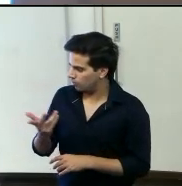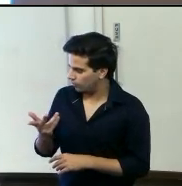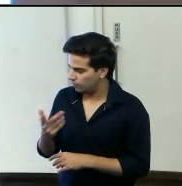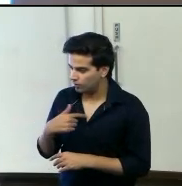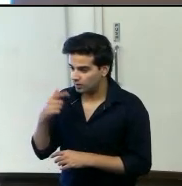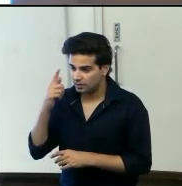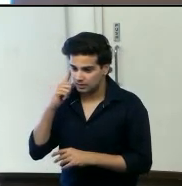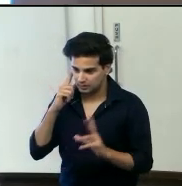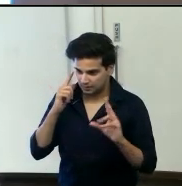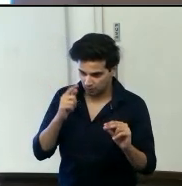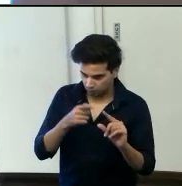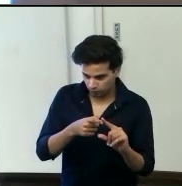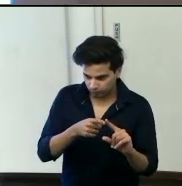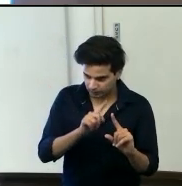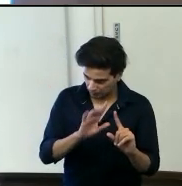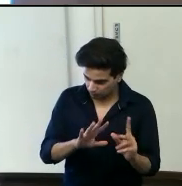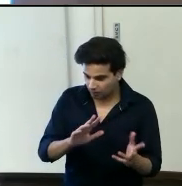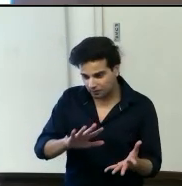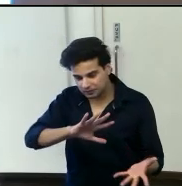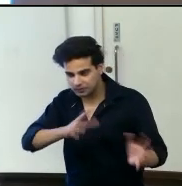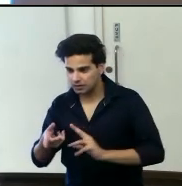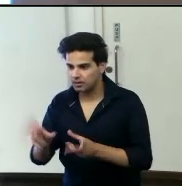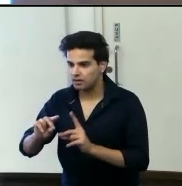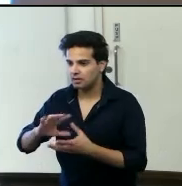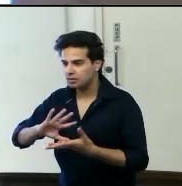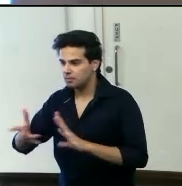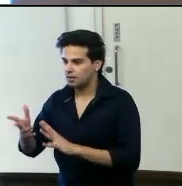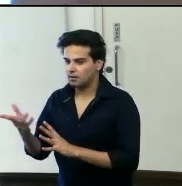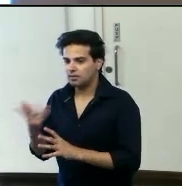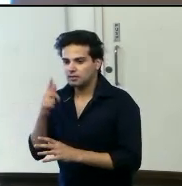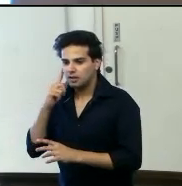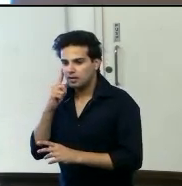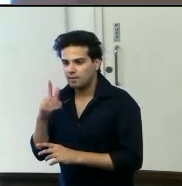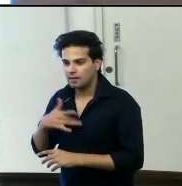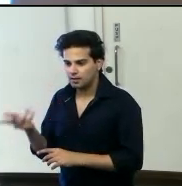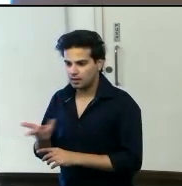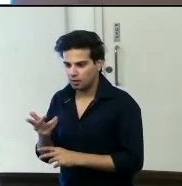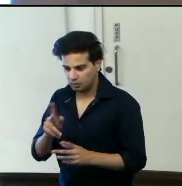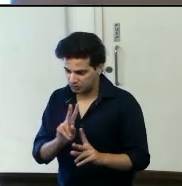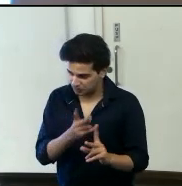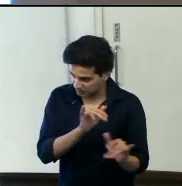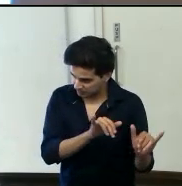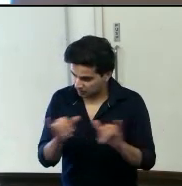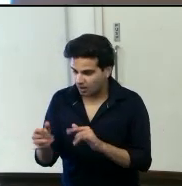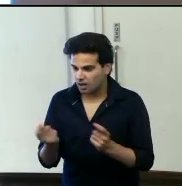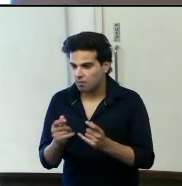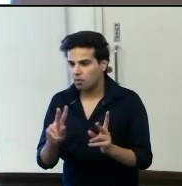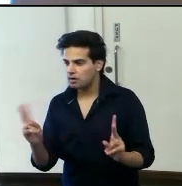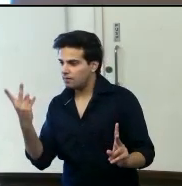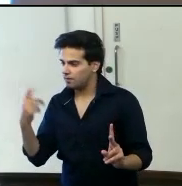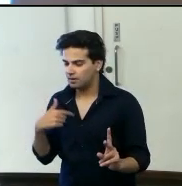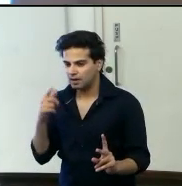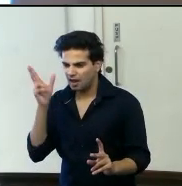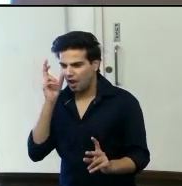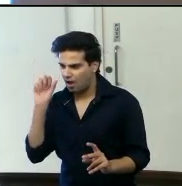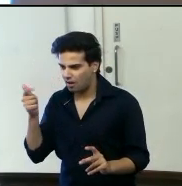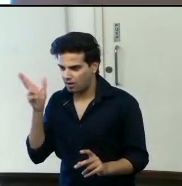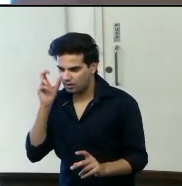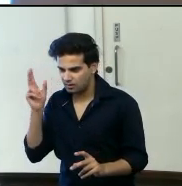ಸೌಂಡ್ ಆಗಬೇಕಾಗಿಲ್ಲ, ಸೌಂಡನ್ನು ಈಗ ನೀವು ಸೌಂಡನ್ನು ರೀಕ್ರಿಯೇಟ್ ಮಾಡಿದ್ದೀರಾ ನಿಮ್ಮ ಈ ಶೋನಲ್ಲಿ. ಐ ಕ್ಯಾನ್ ಹಿಯರ್